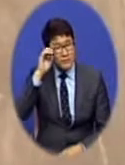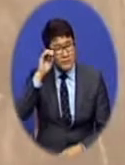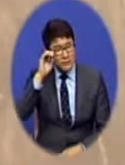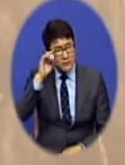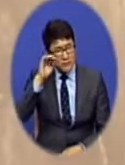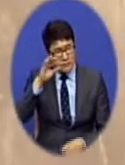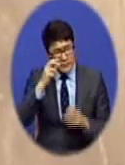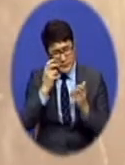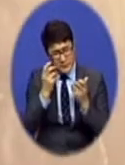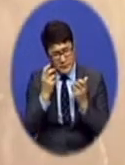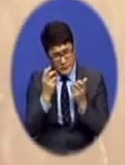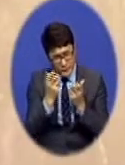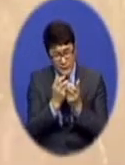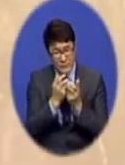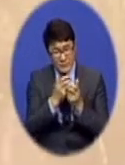그리움이